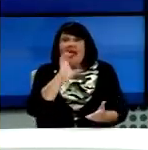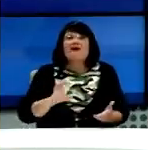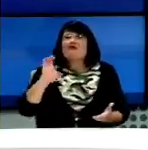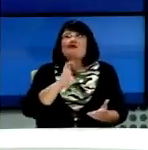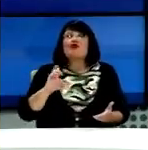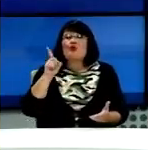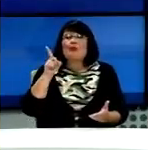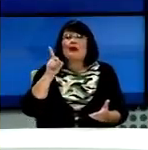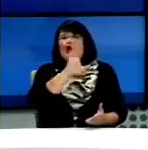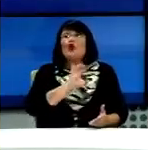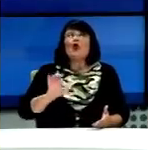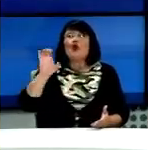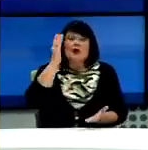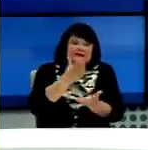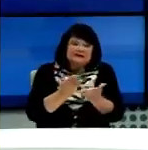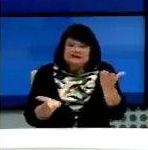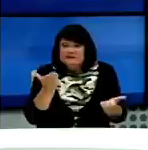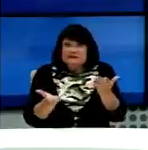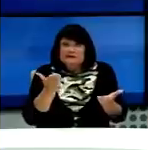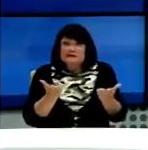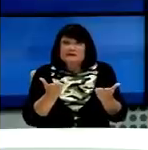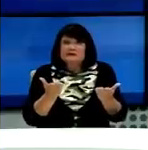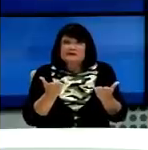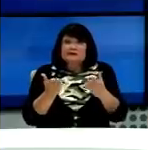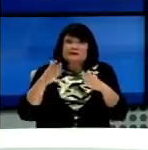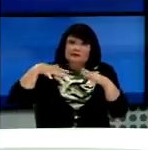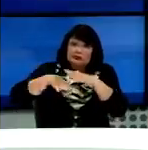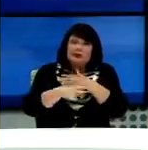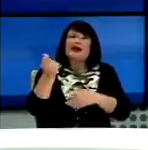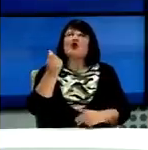Ευρωπαϊκή, με άλλες χώρες της Ευρωπαϊκής Ένωσης, επιπτώσεις στην οικονομία, θα αναφερθώ